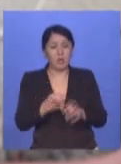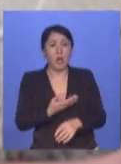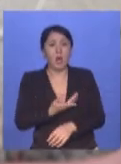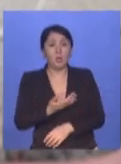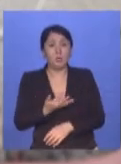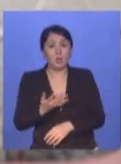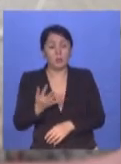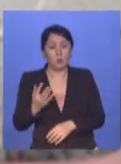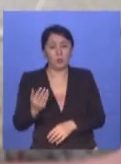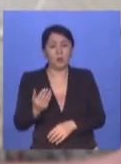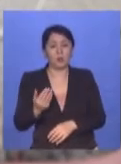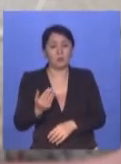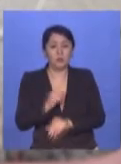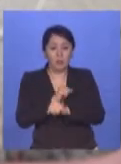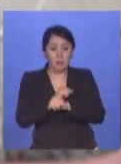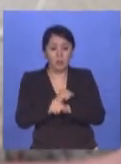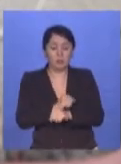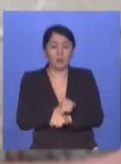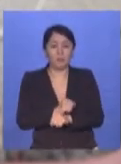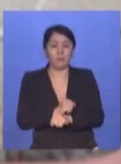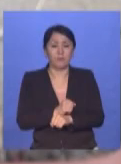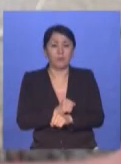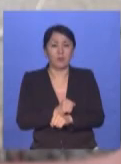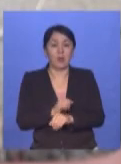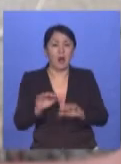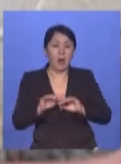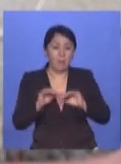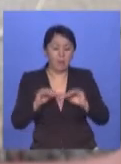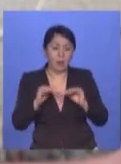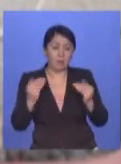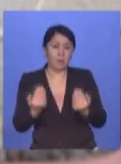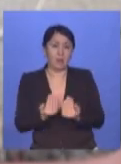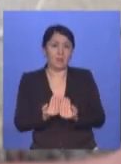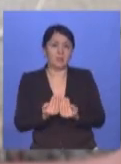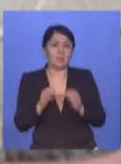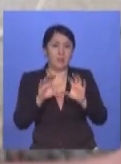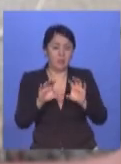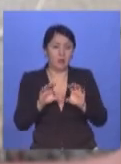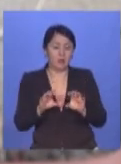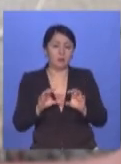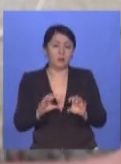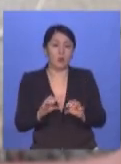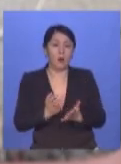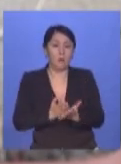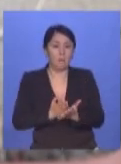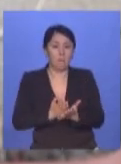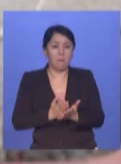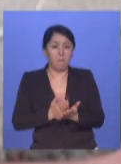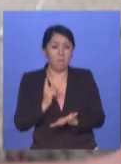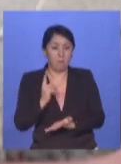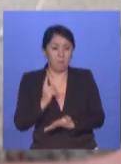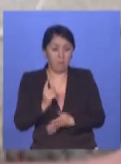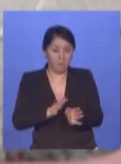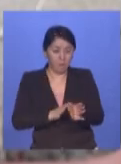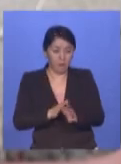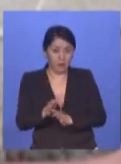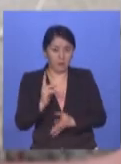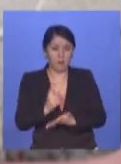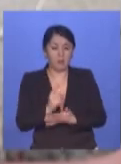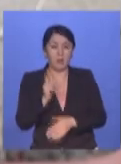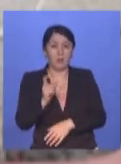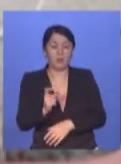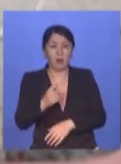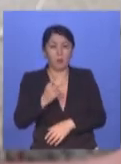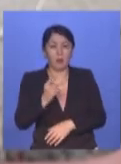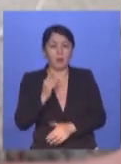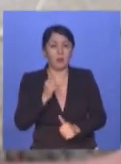қаншалықты сақтау және де заңдарды бағыну туралы айтылып өтеді.